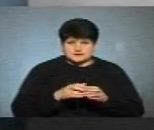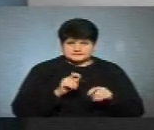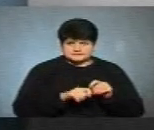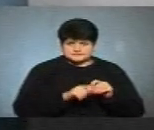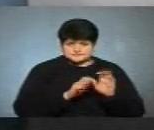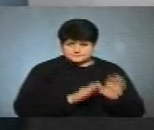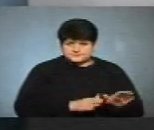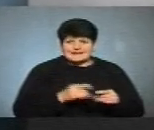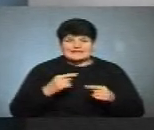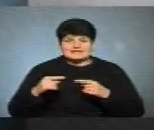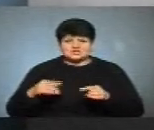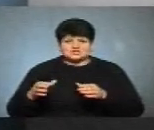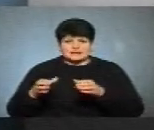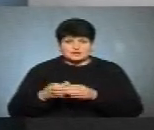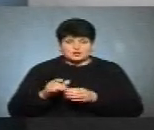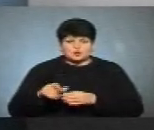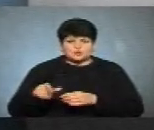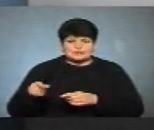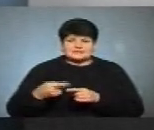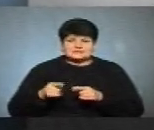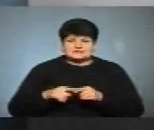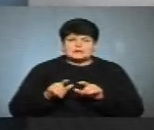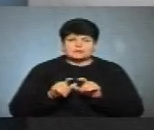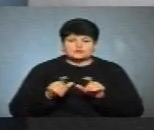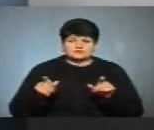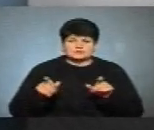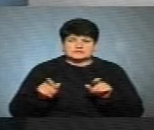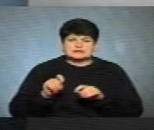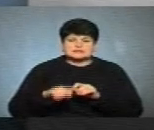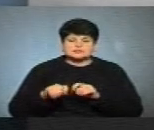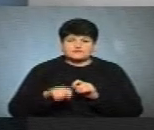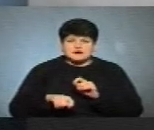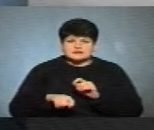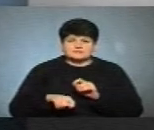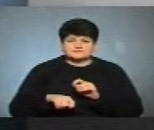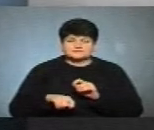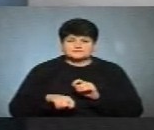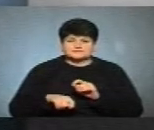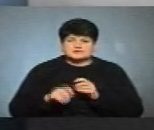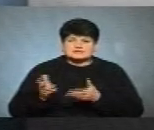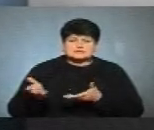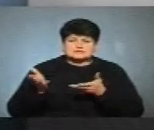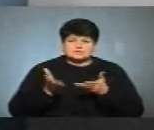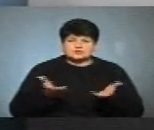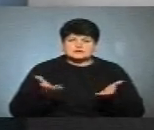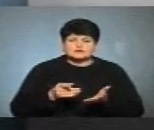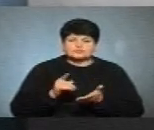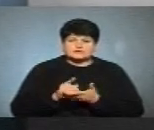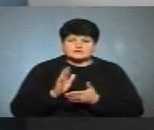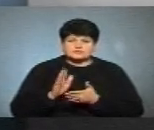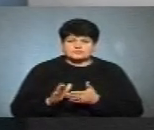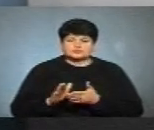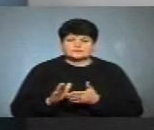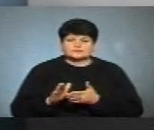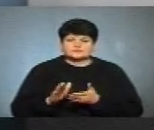А інші категорії людей – це в пунктах тестування запрошуються, які повинні бути